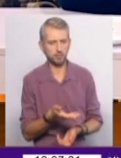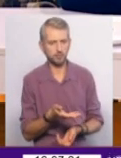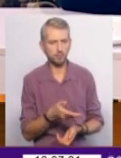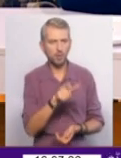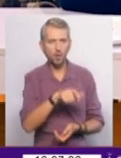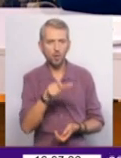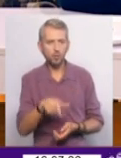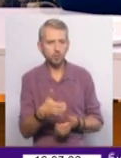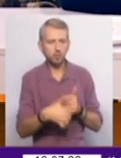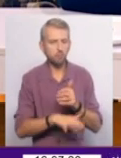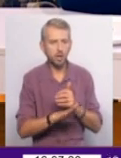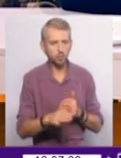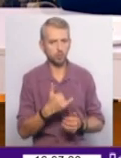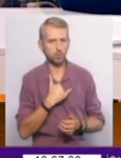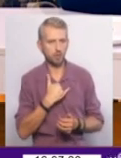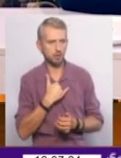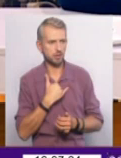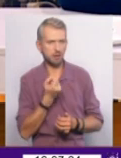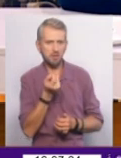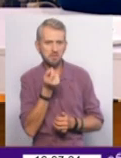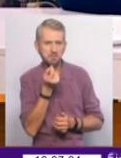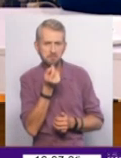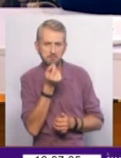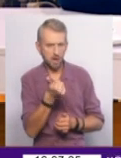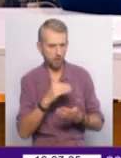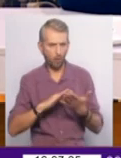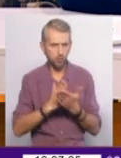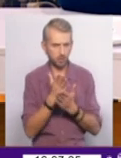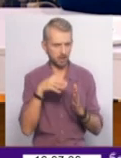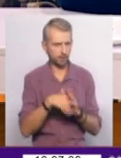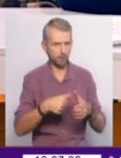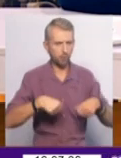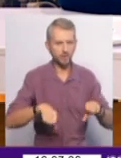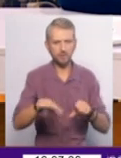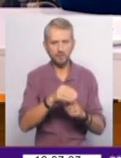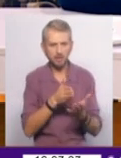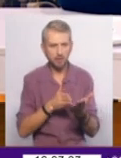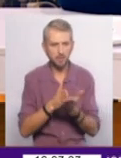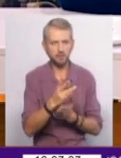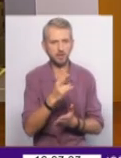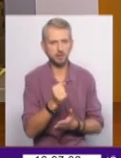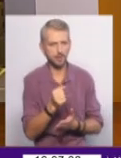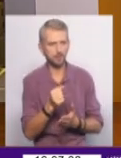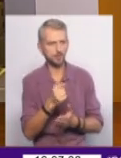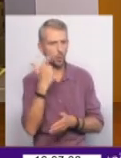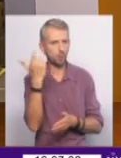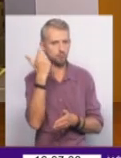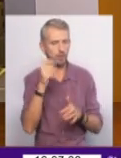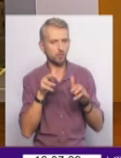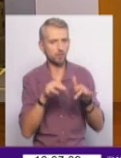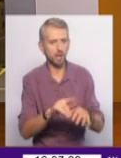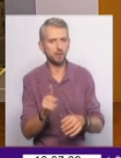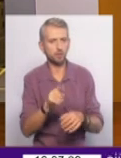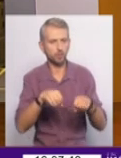люди небайдужі. У нас там мінімальна заполітизованість в комісії, всі направлені на таку господарську діяльність для того,